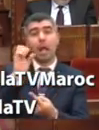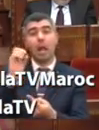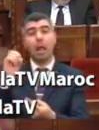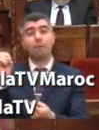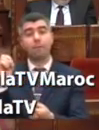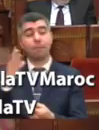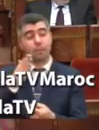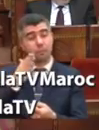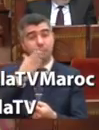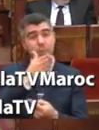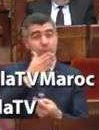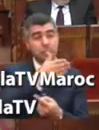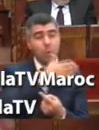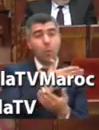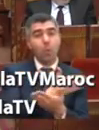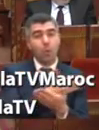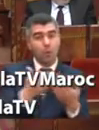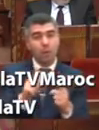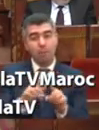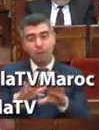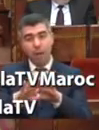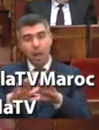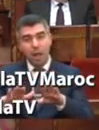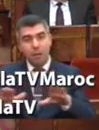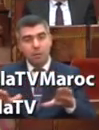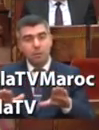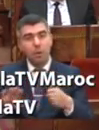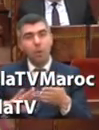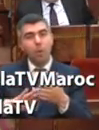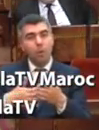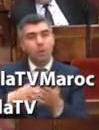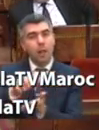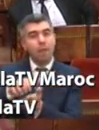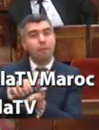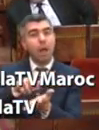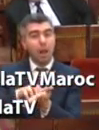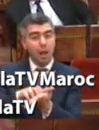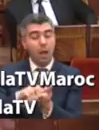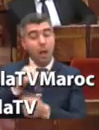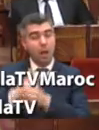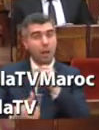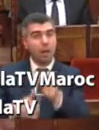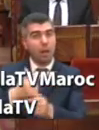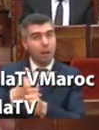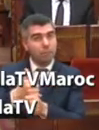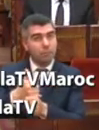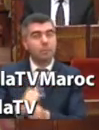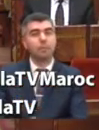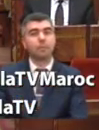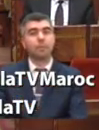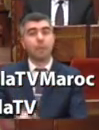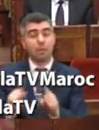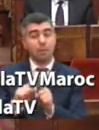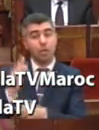الرؤوس. والخسائر التي لحقت بالممتلكات، لحقت أولا بالمحاصيل الزراعية ديال هذه السنة، هذه الخسائر لحقت